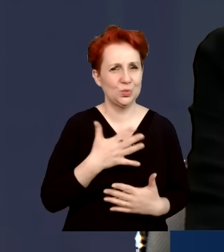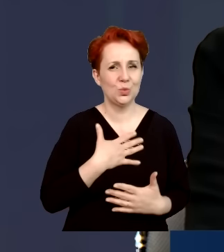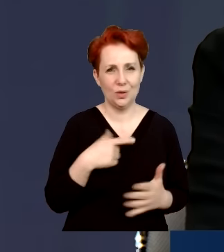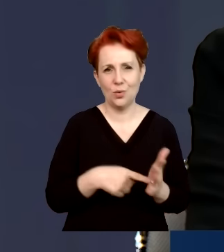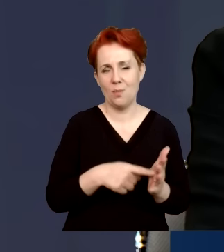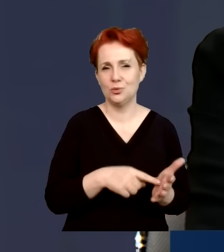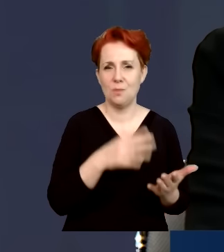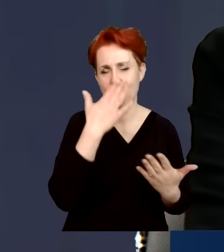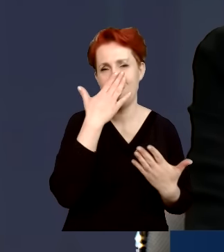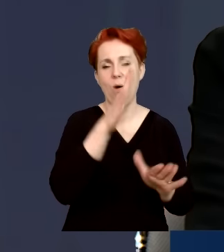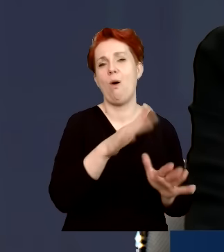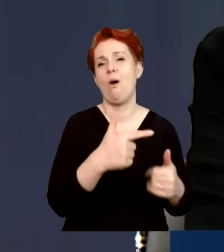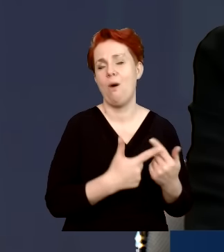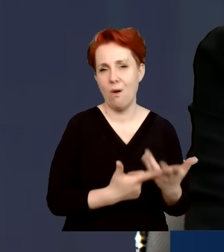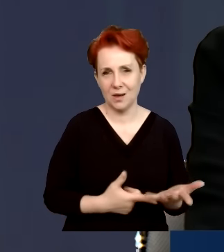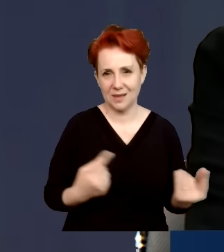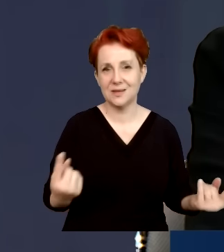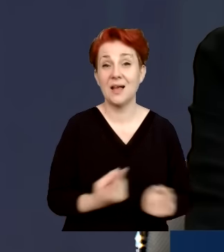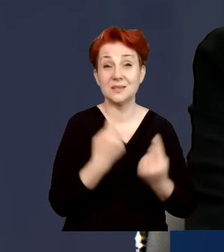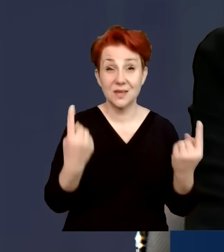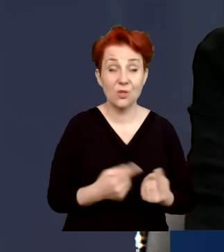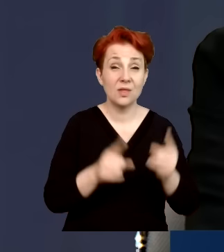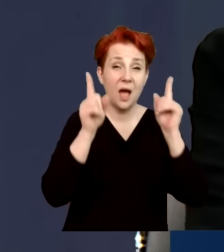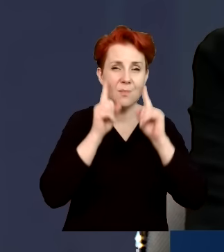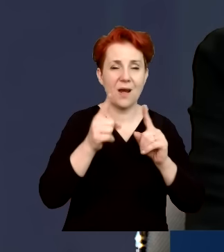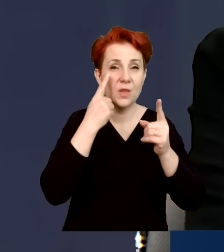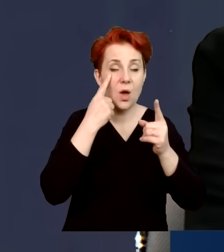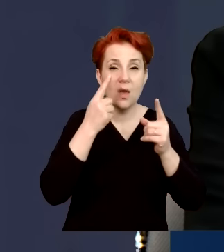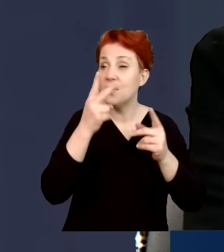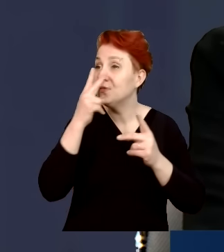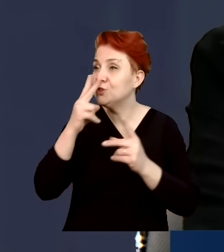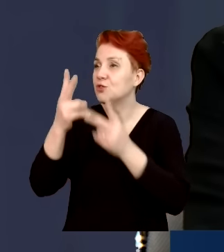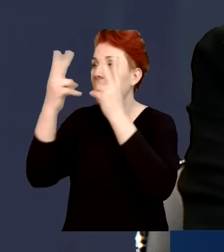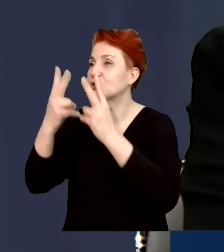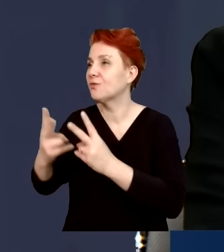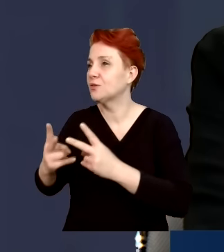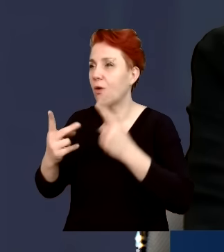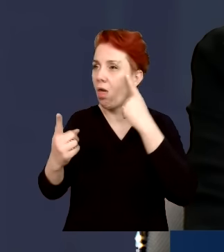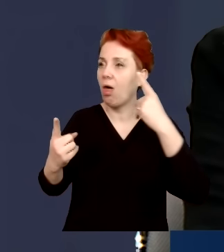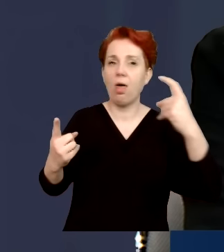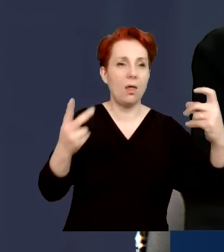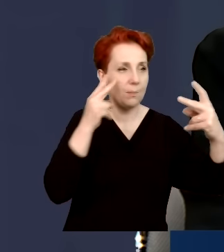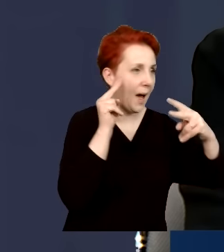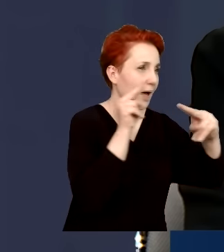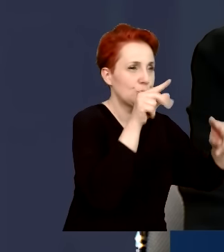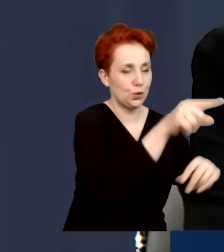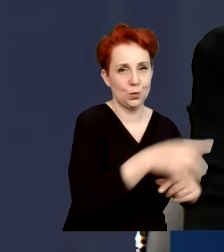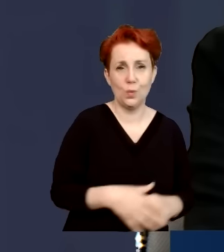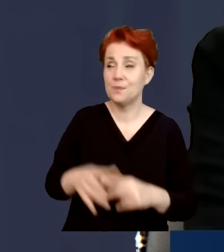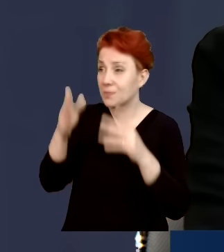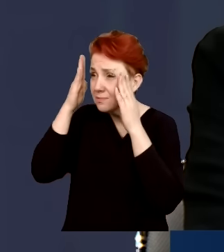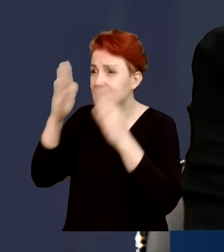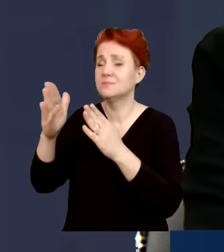pokazówka, tym bardziej jest sytuacja, w której rzeczywiście odwraca się uwagę od rzeczy ważnych, a przecież mamy do czynienia z sytuacjami ważnymi w